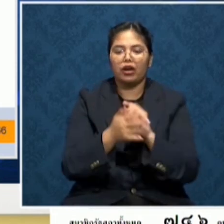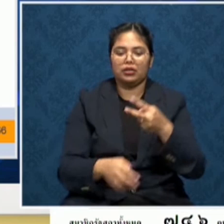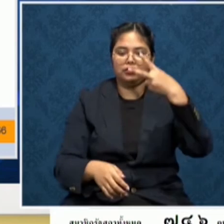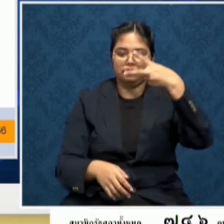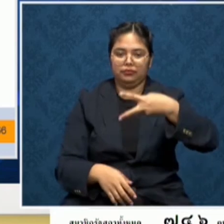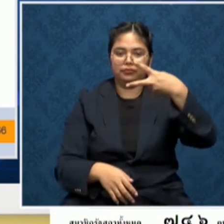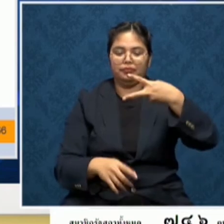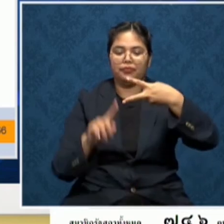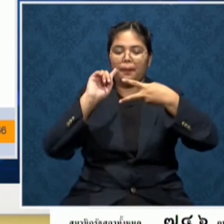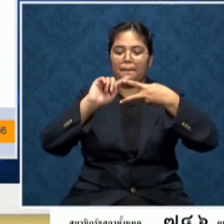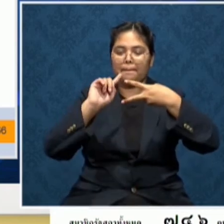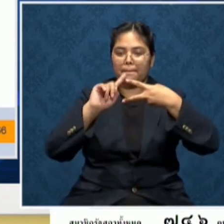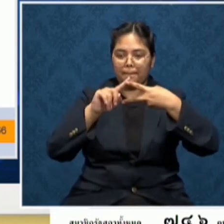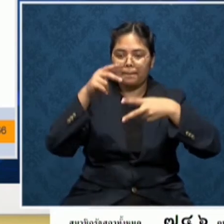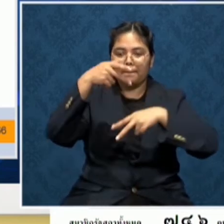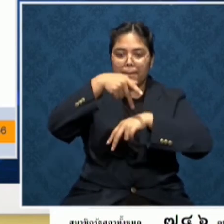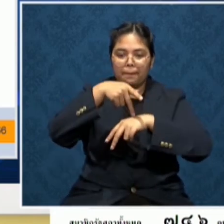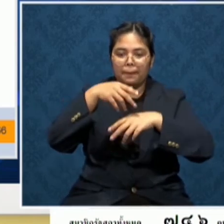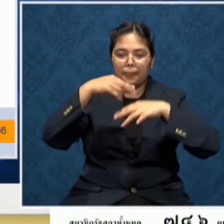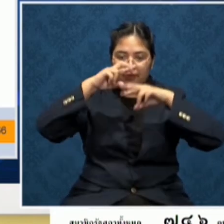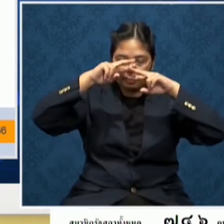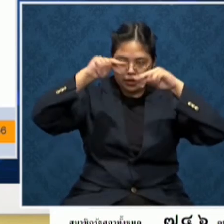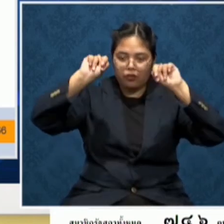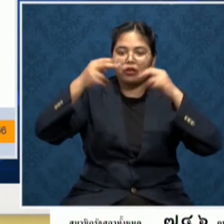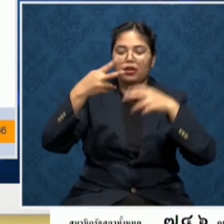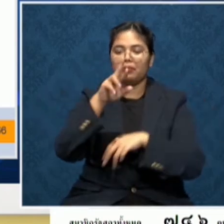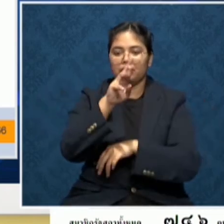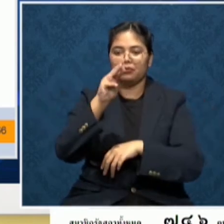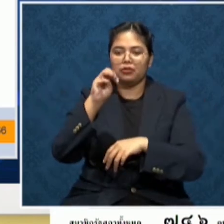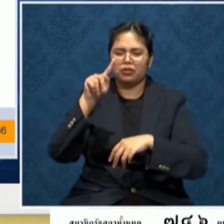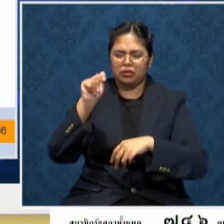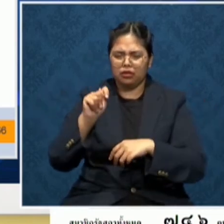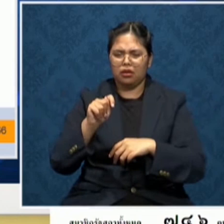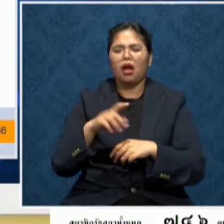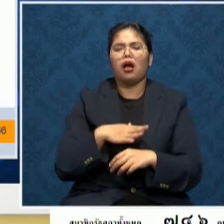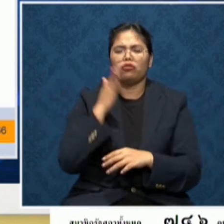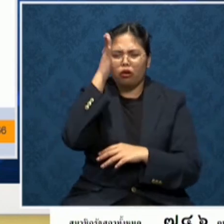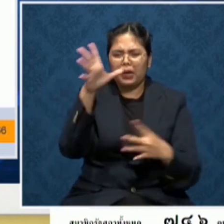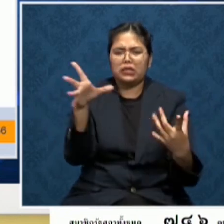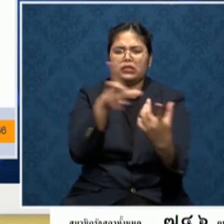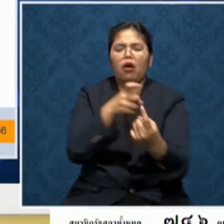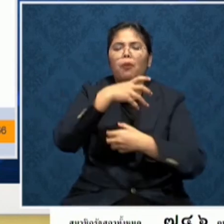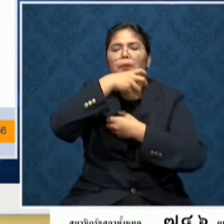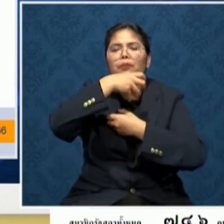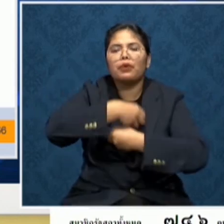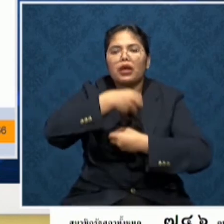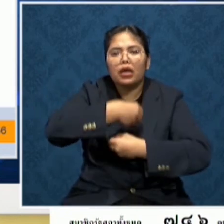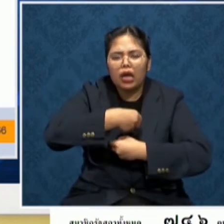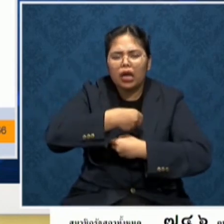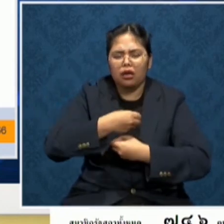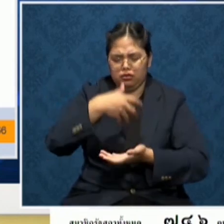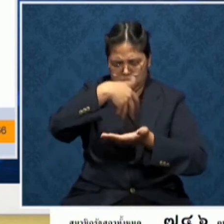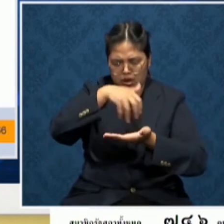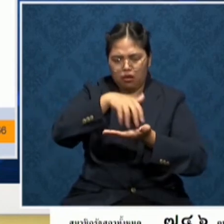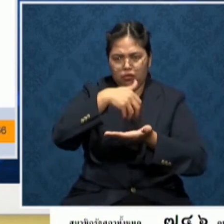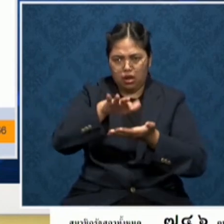านถึงท่านนายกรัฐมนตรีและคณะรัฐมนตรีประเด็นที่1เรื่องสังคมสูงวัยครับ ท่านกล่าวถึงอยู่แล้วแต่อยากจะให้ม